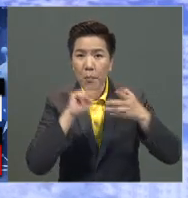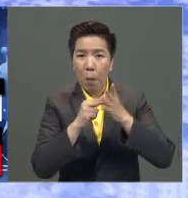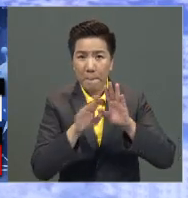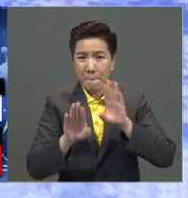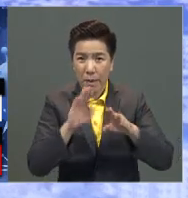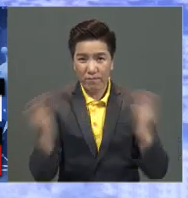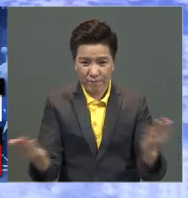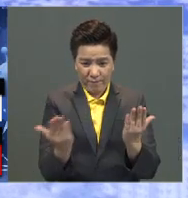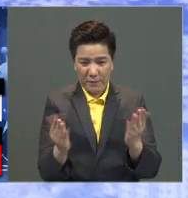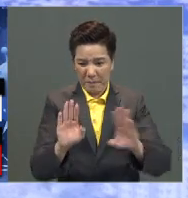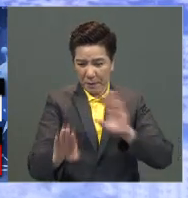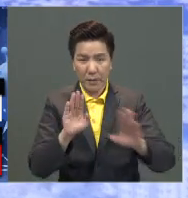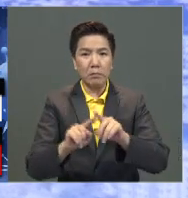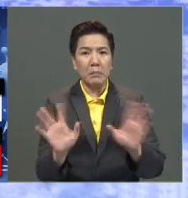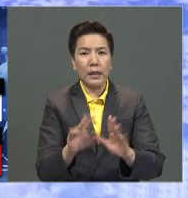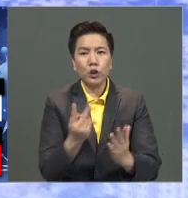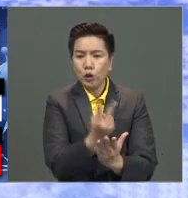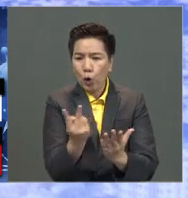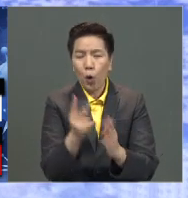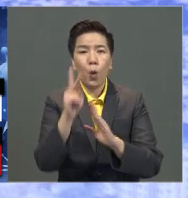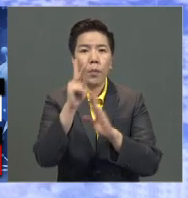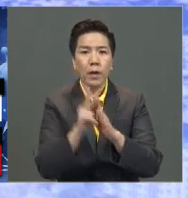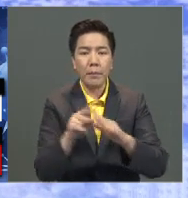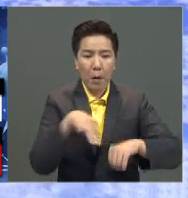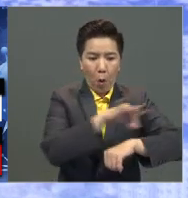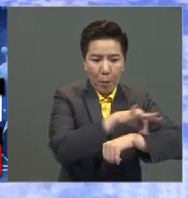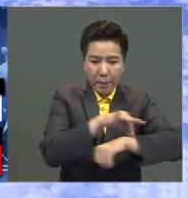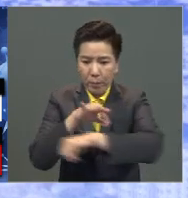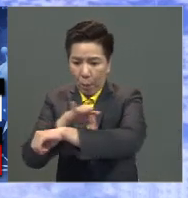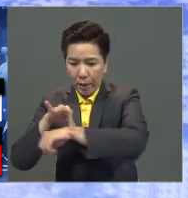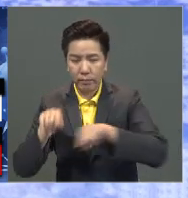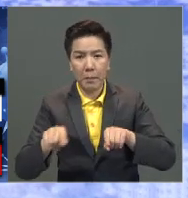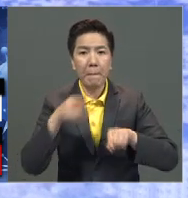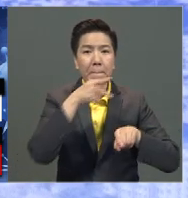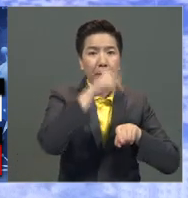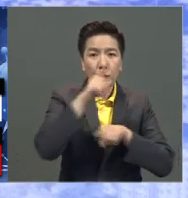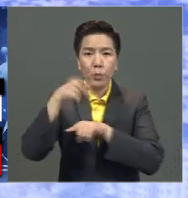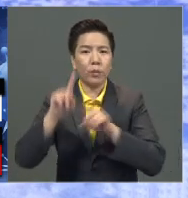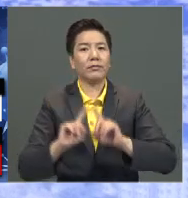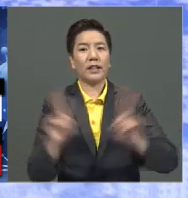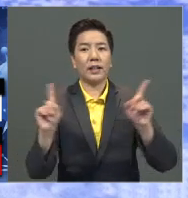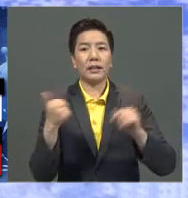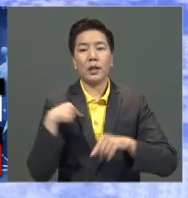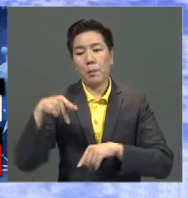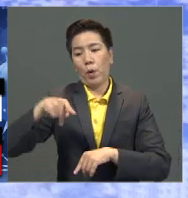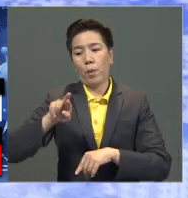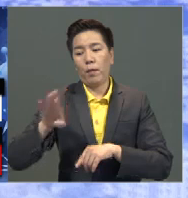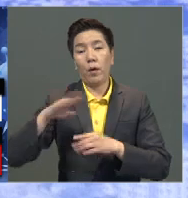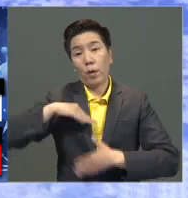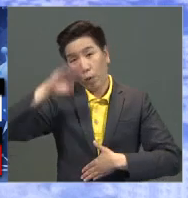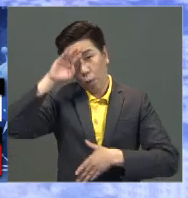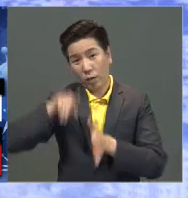เทียบ2กฎหมายหรอกแต่ผมคิดว่าทั้ง2กฎหมายถูกออกแบบมาเพื่อประโยชน์ต่างกันพรบโรคติดต่อถูกออกแบบม